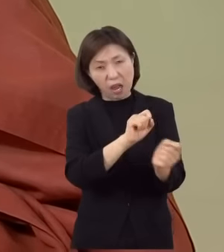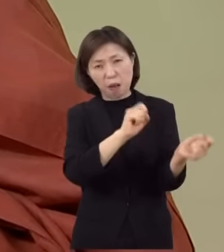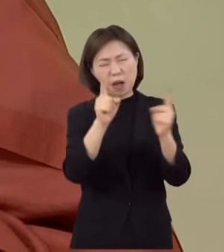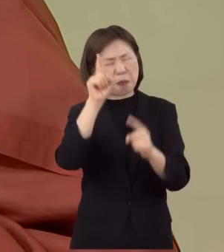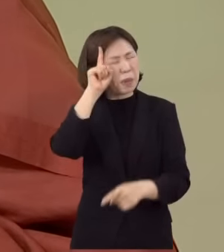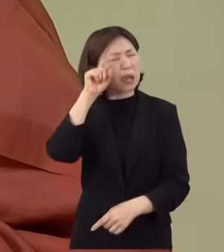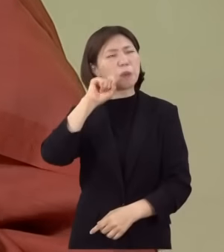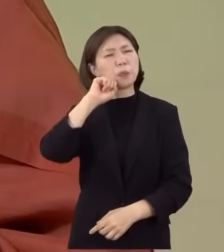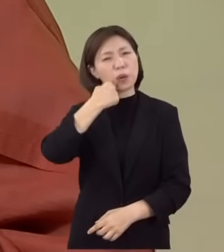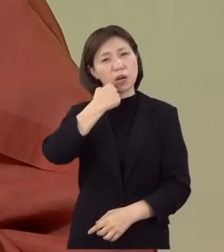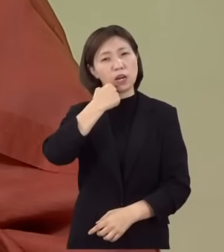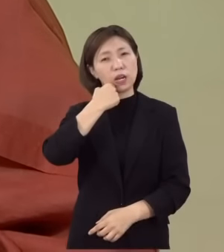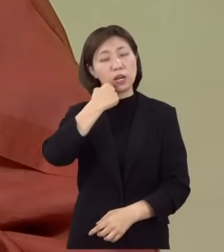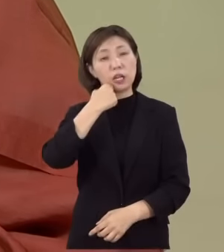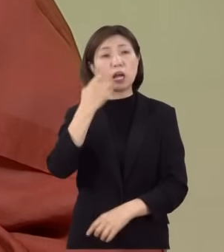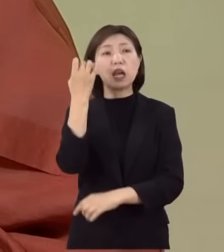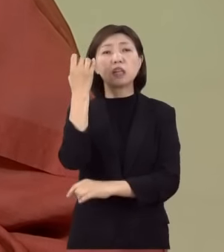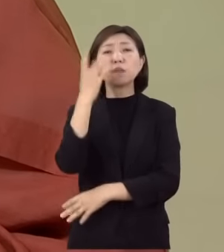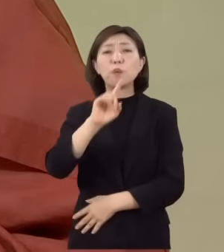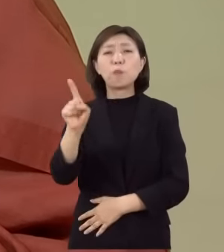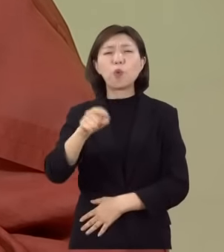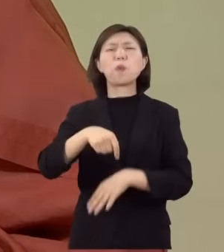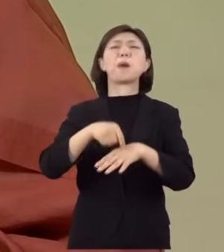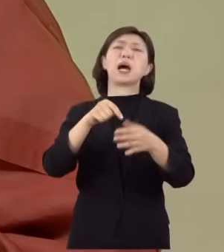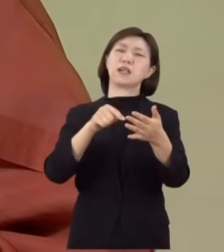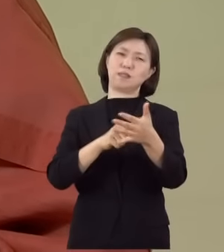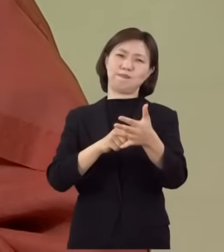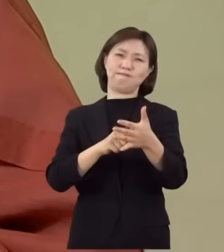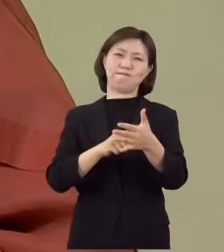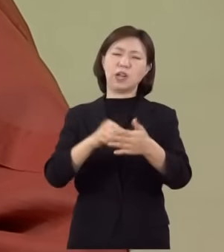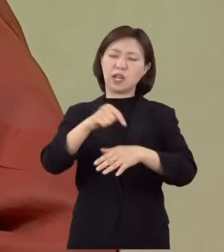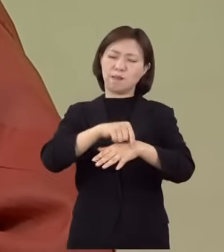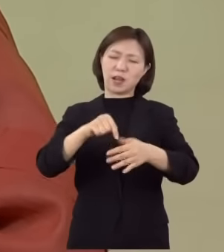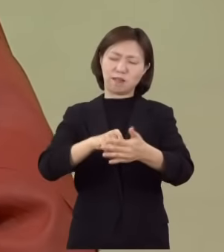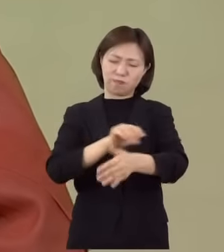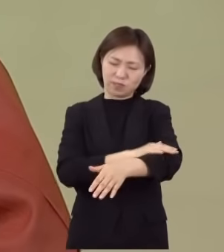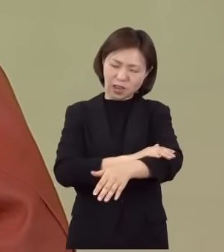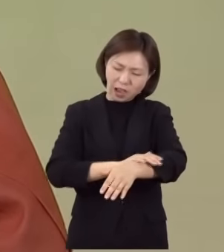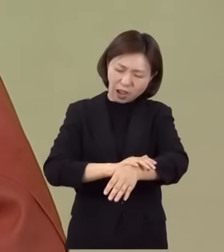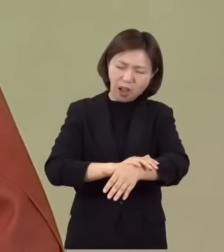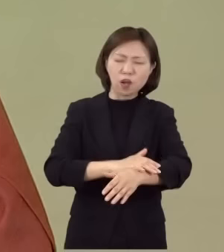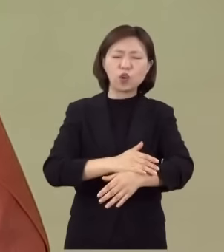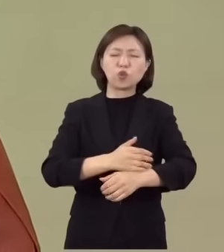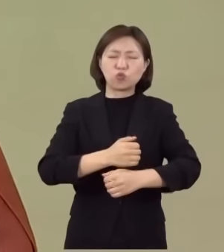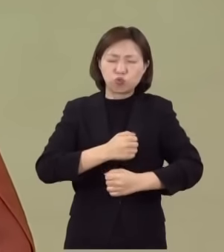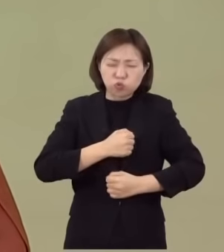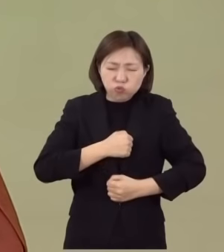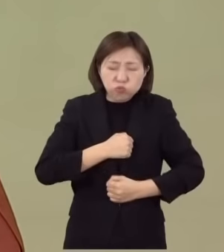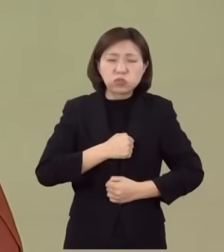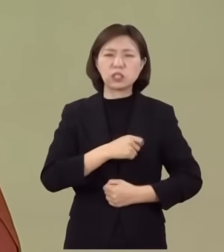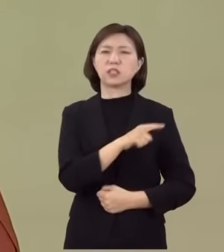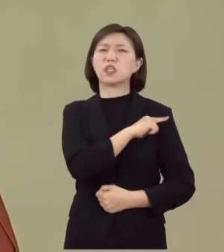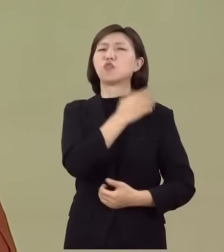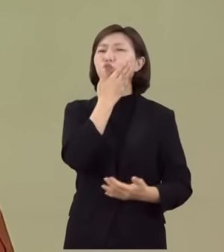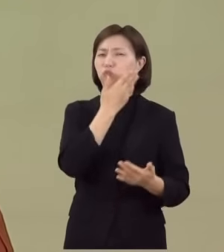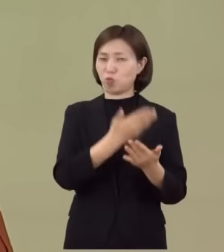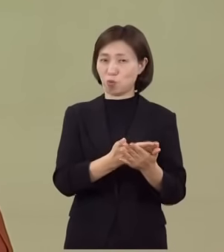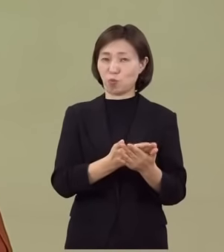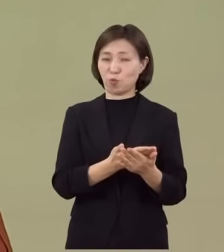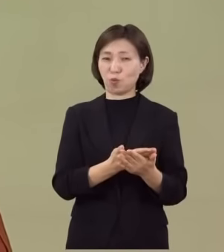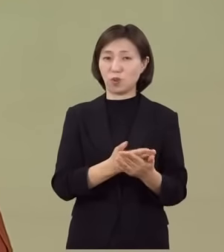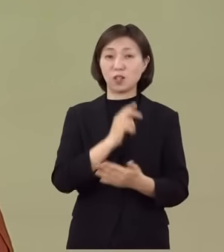마음자리이 근본부터 잘 다스려야 한다라는 큰 스님 인광 대사의